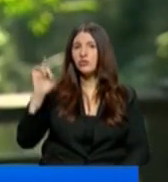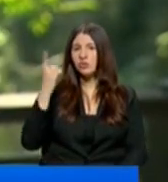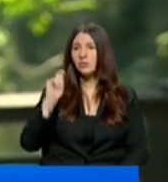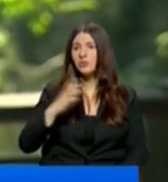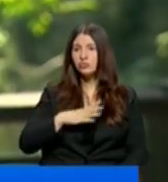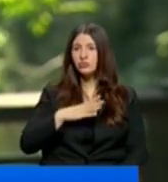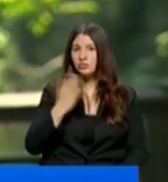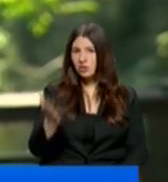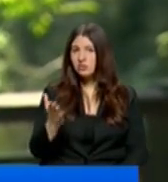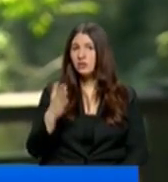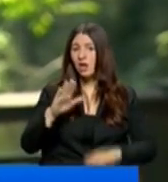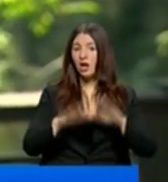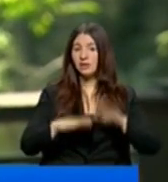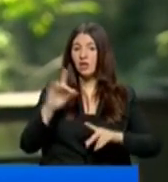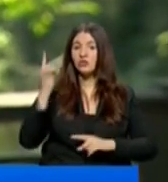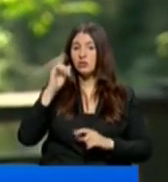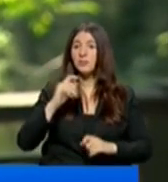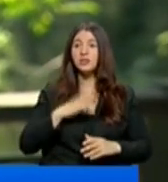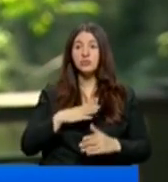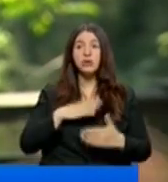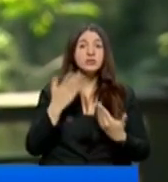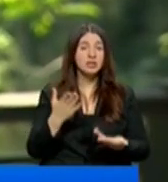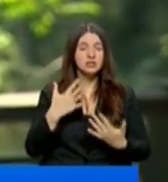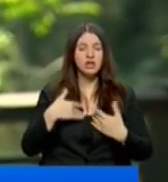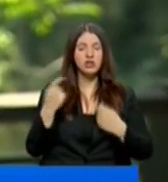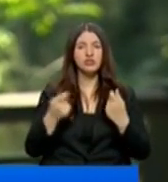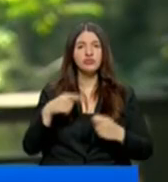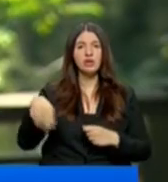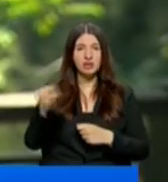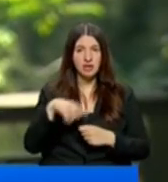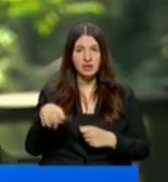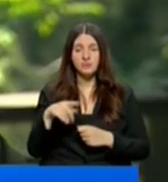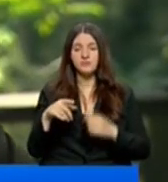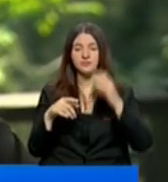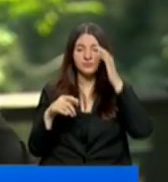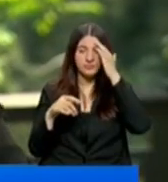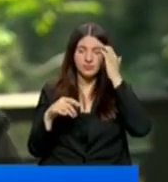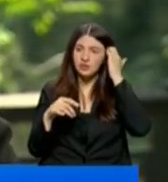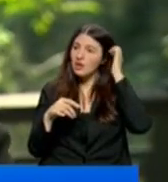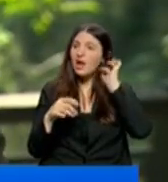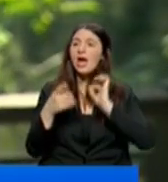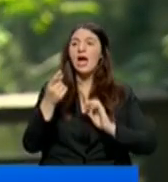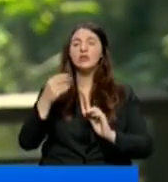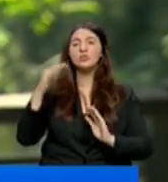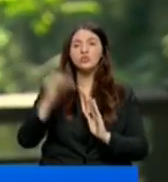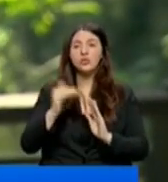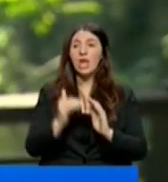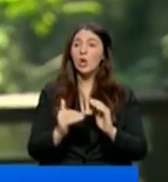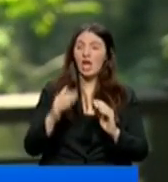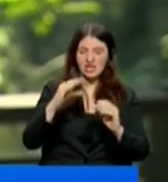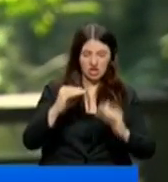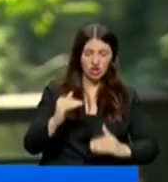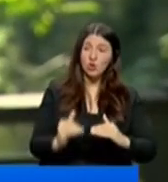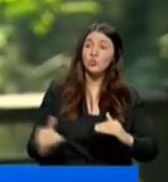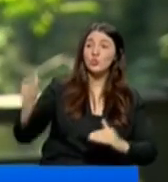yönetmek istiyorsanız, yani adaletle yönetmek istiyorsanız sağlık çalışanlarına en aşağıdan en yukarıya